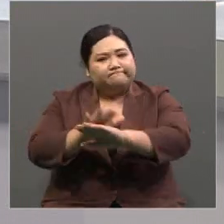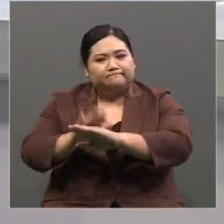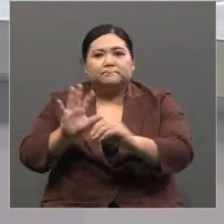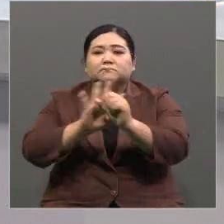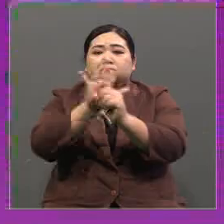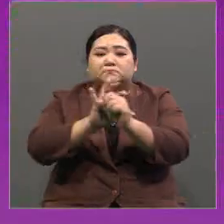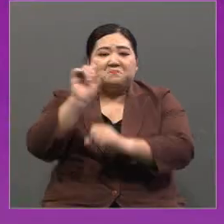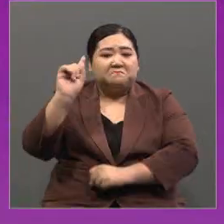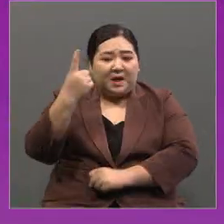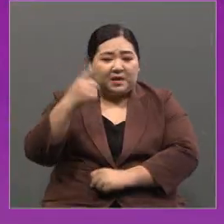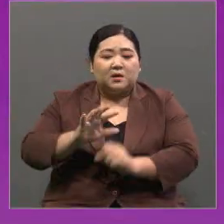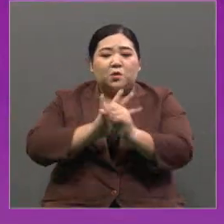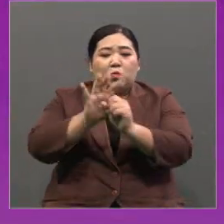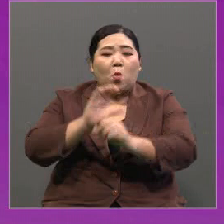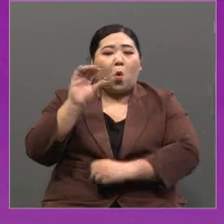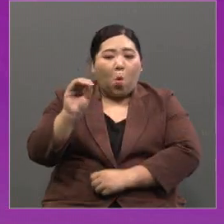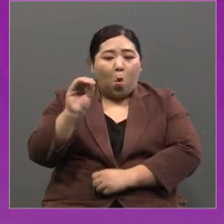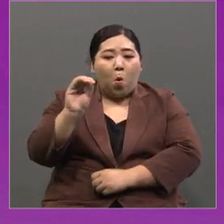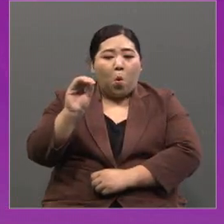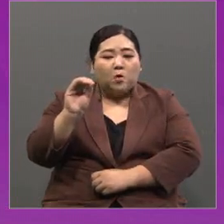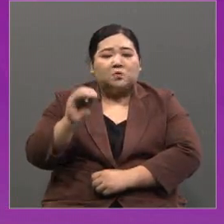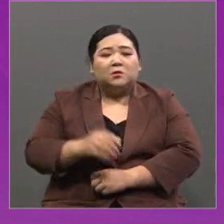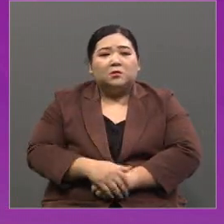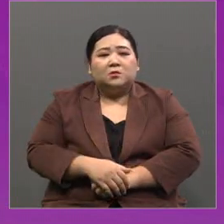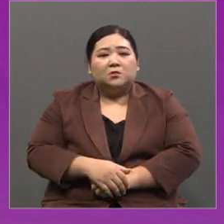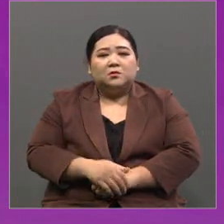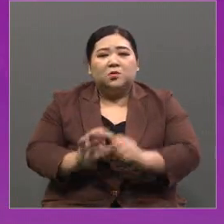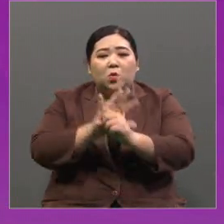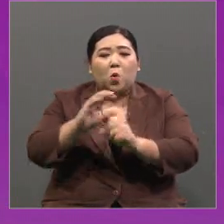พันธุ์ย่อยโอมิครอนที่เราพูดคุยกันไปเมื่อวานนี ้ครับ